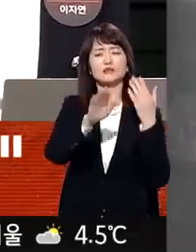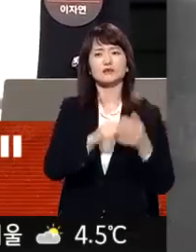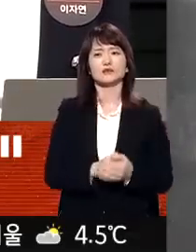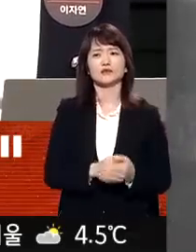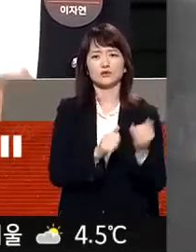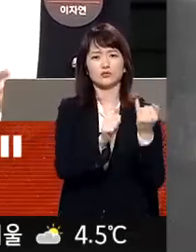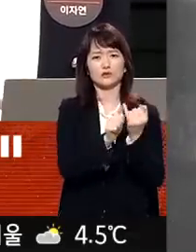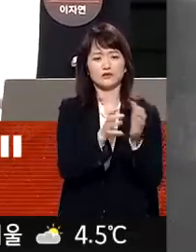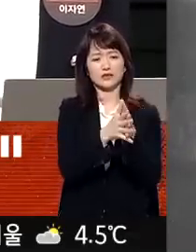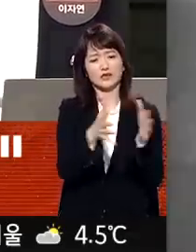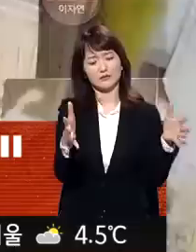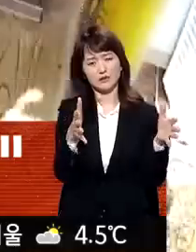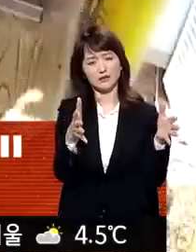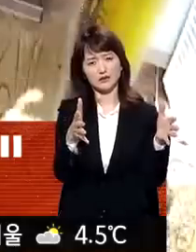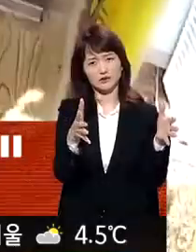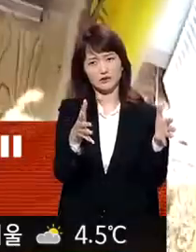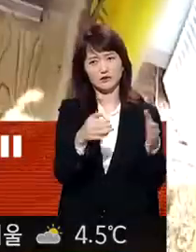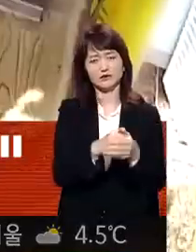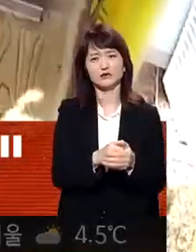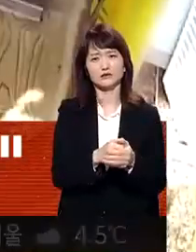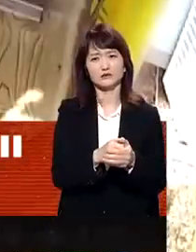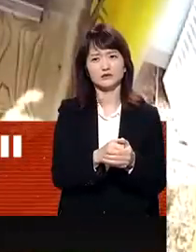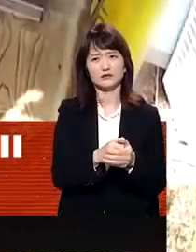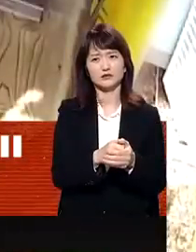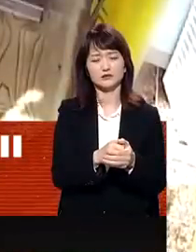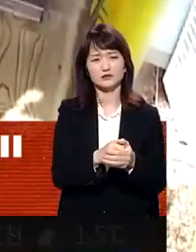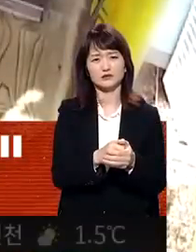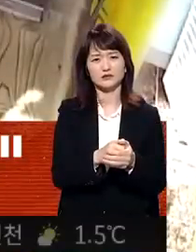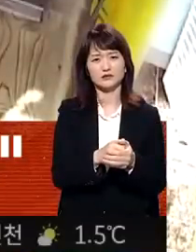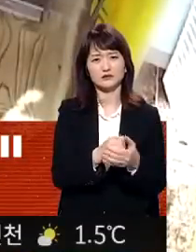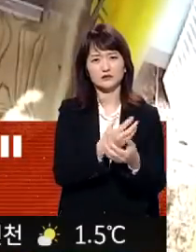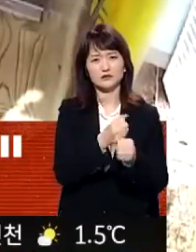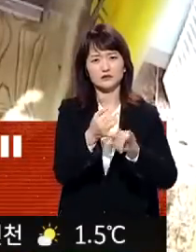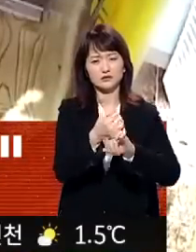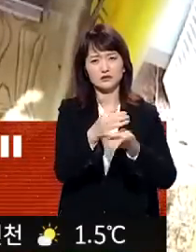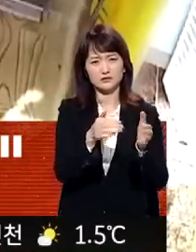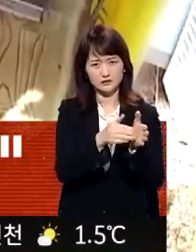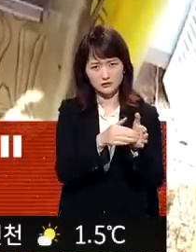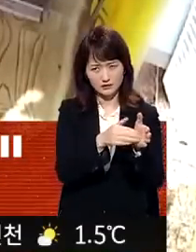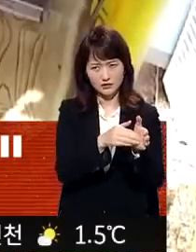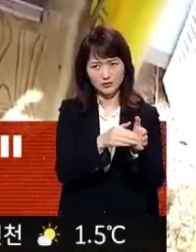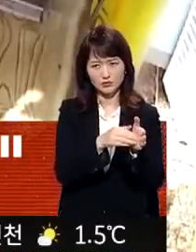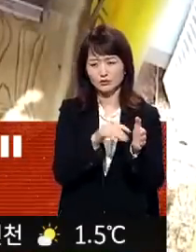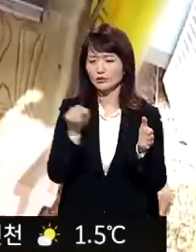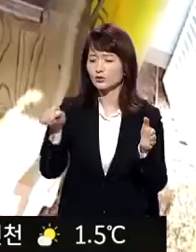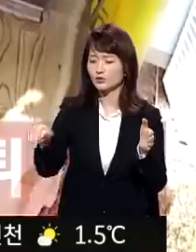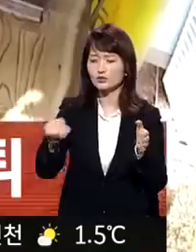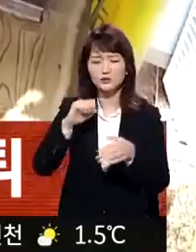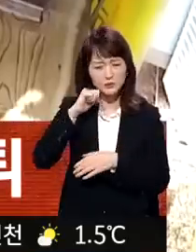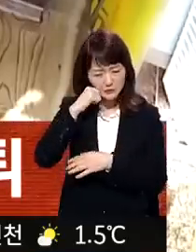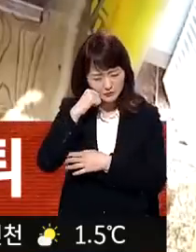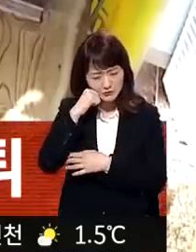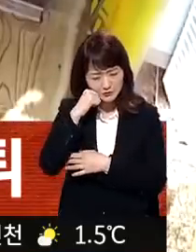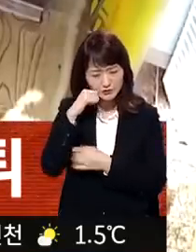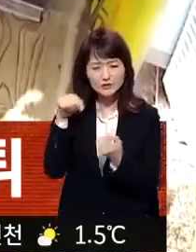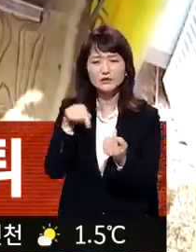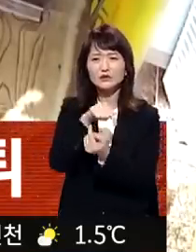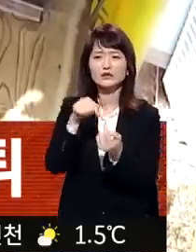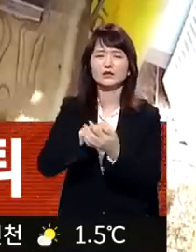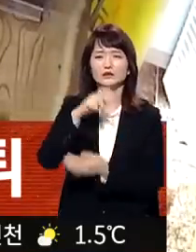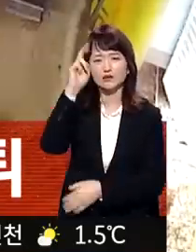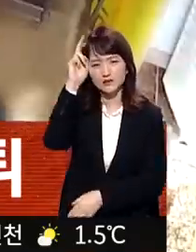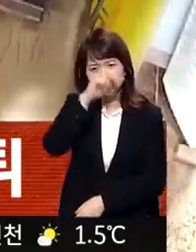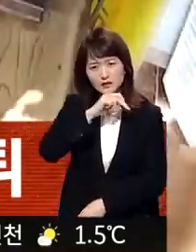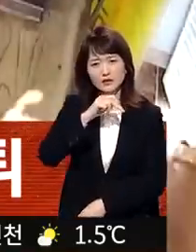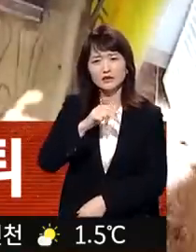아파트까지 정리하고 가게 한켠에서 지내시면서 어렵게 운영하는 곳이라고 전했습니다. 그런데 아침부터 삼겹살 3인분, 공깃밥,